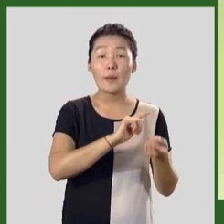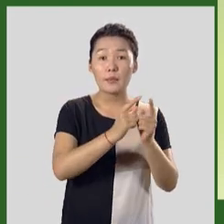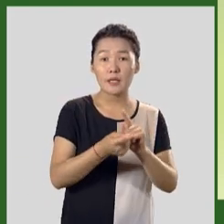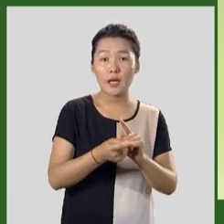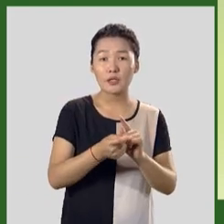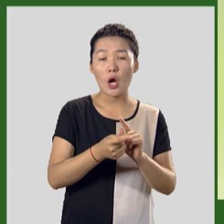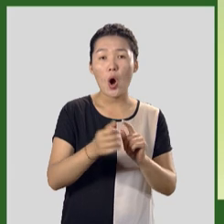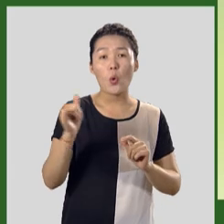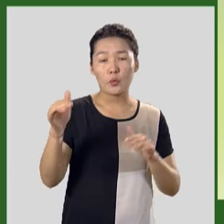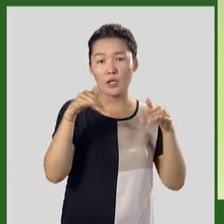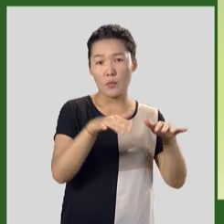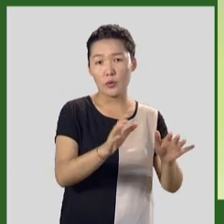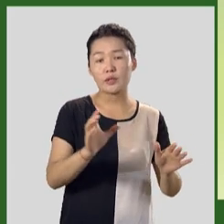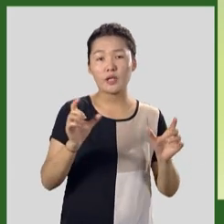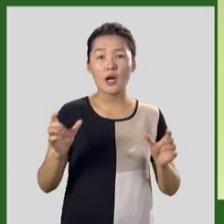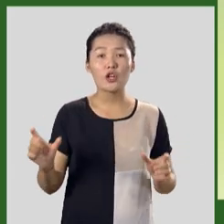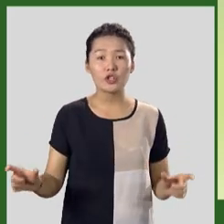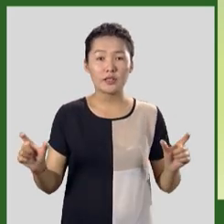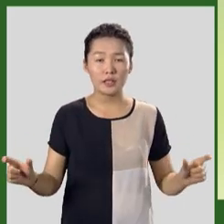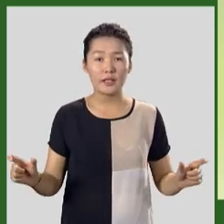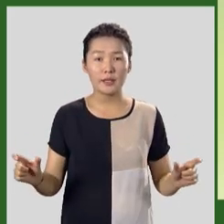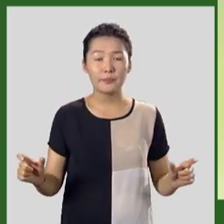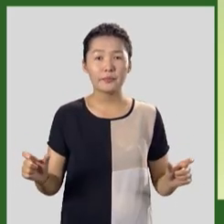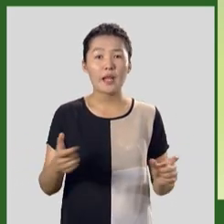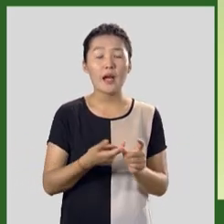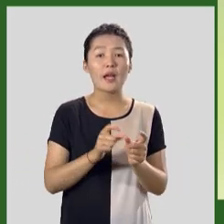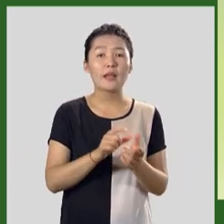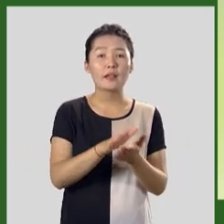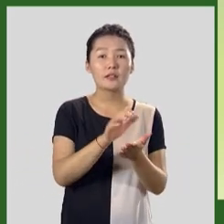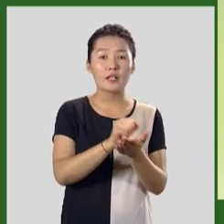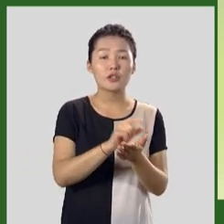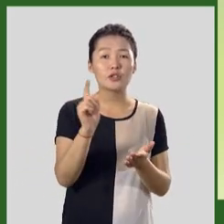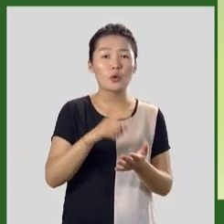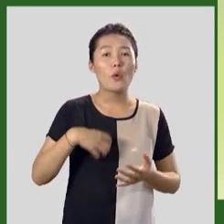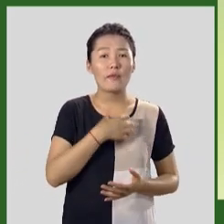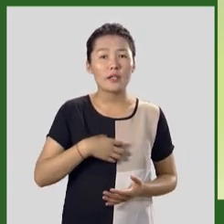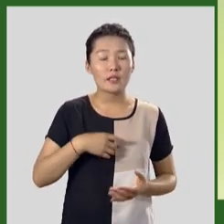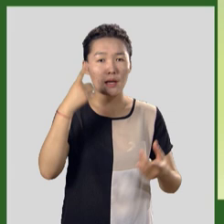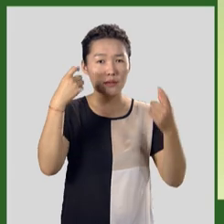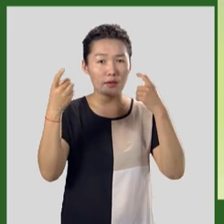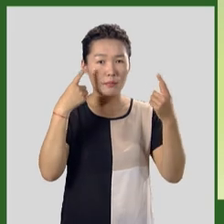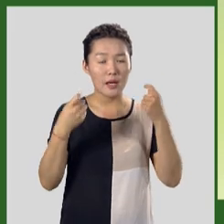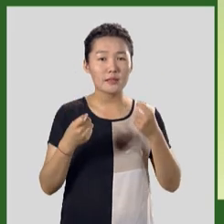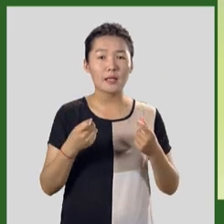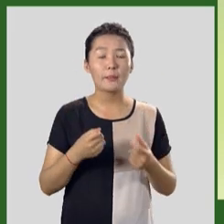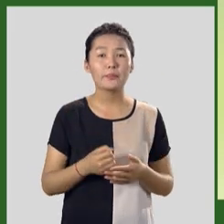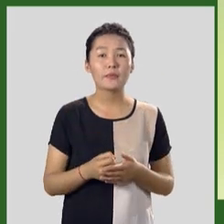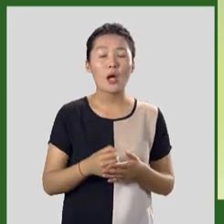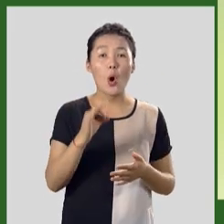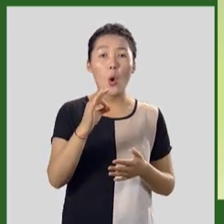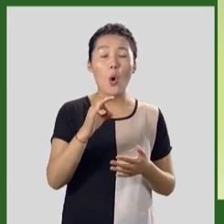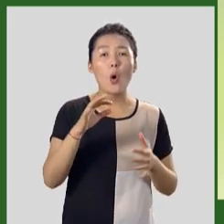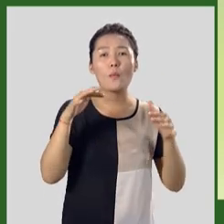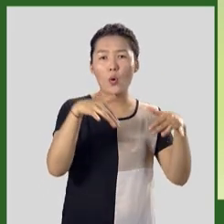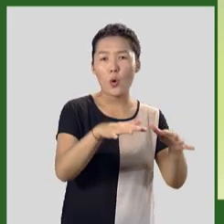Это значит, что очень важна была информация, описание моря и суши, природы,